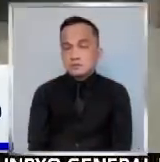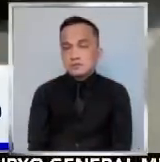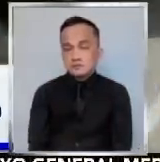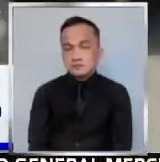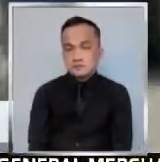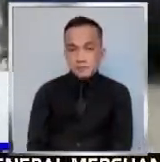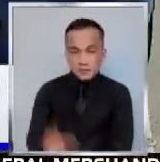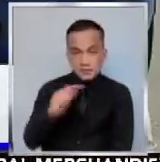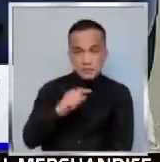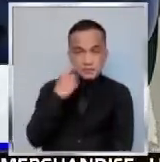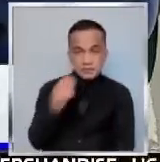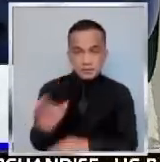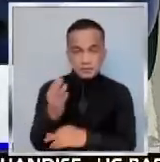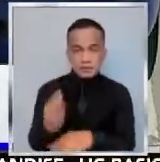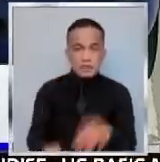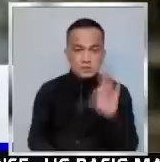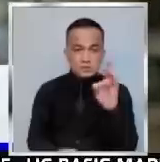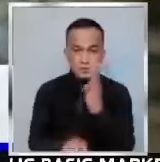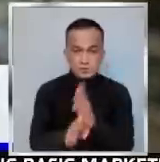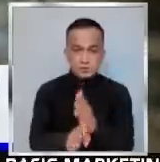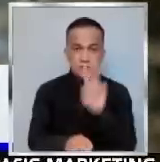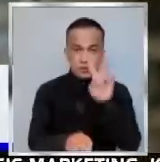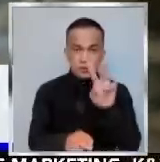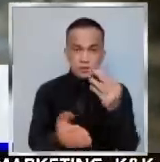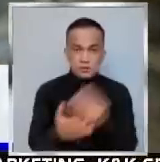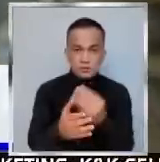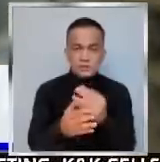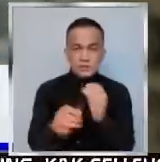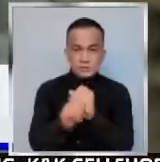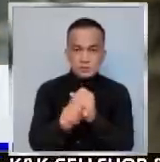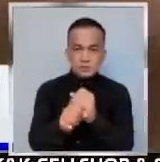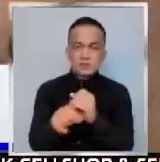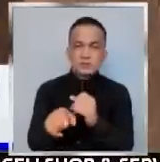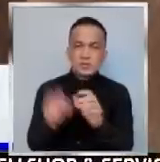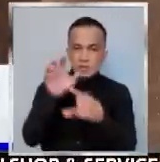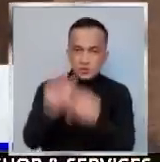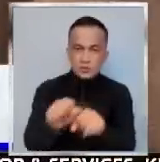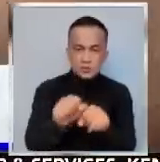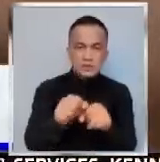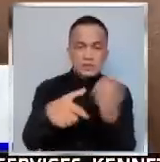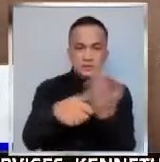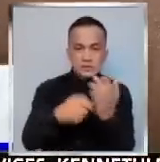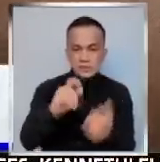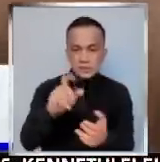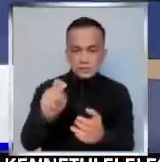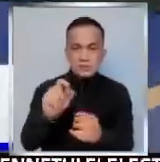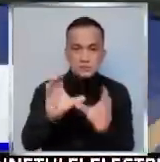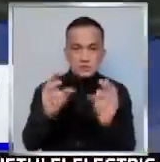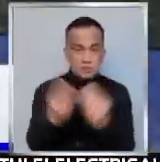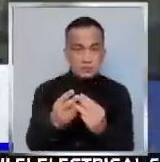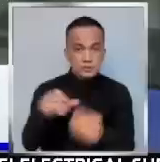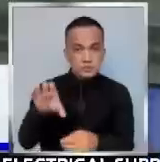Kaninang umaga, 7 bus at 2 modern jeep ang natikita ng Interagency Council for Traffic o IACT sa Commonwealth Avenue, Quezon City